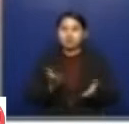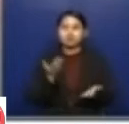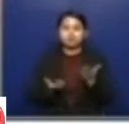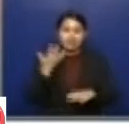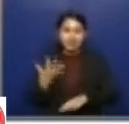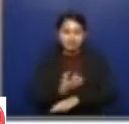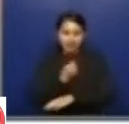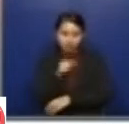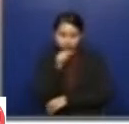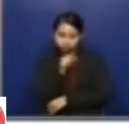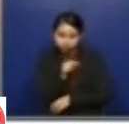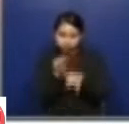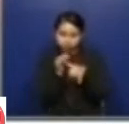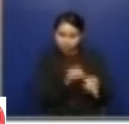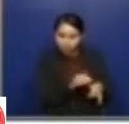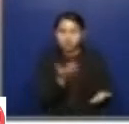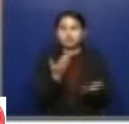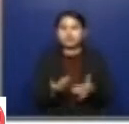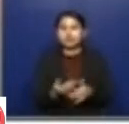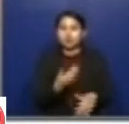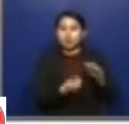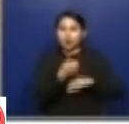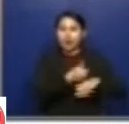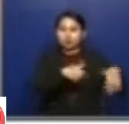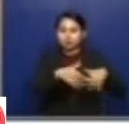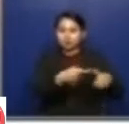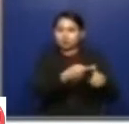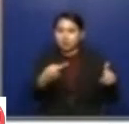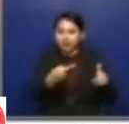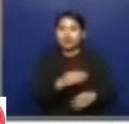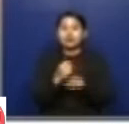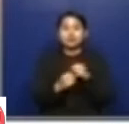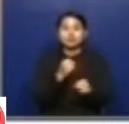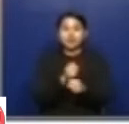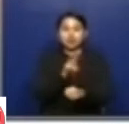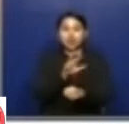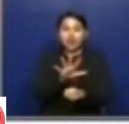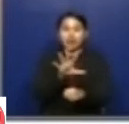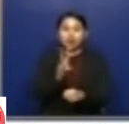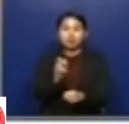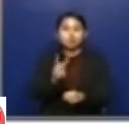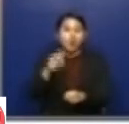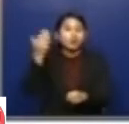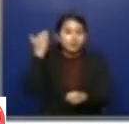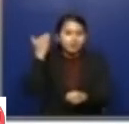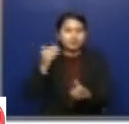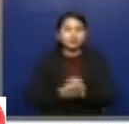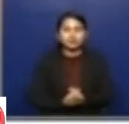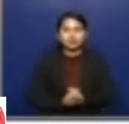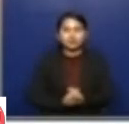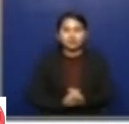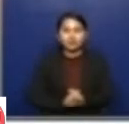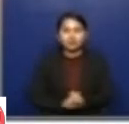ขู่หรือสังหารแกนนำชาวบ้านเช่นเมื่อเดือนสิงหาคมปี2562ที่ผ่านมาเราอาจ